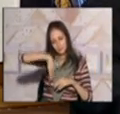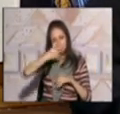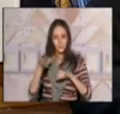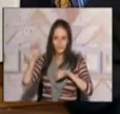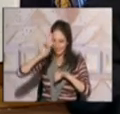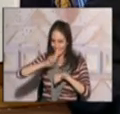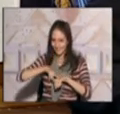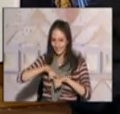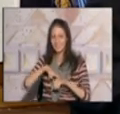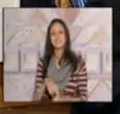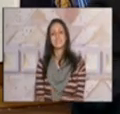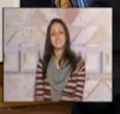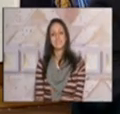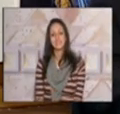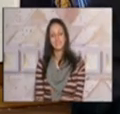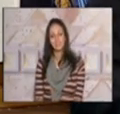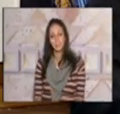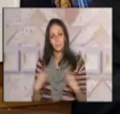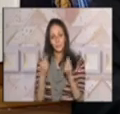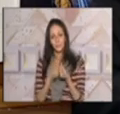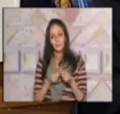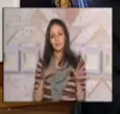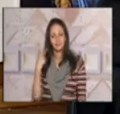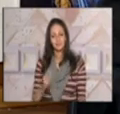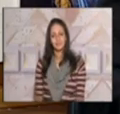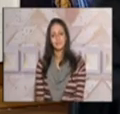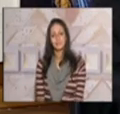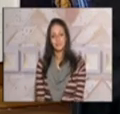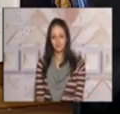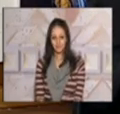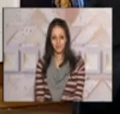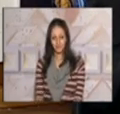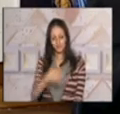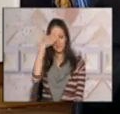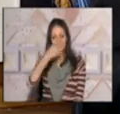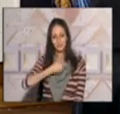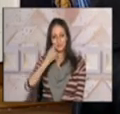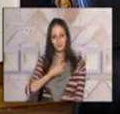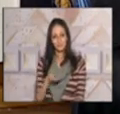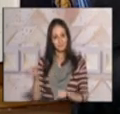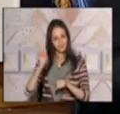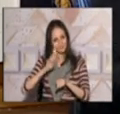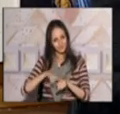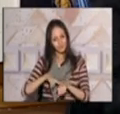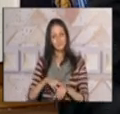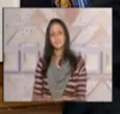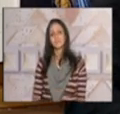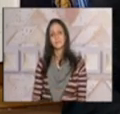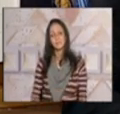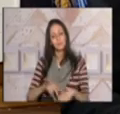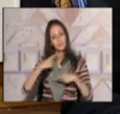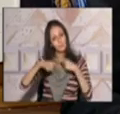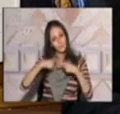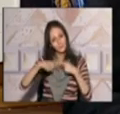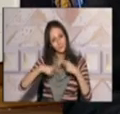نعود لنستكمل هذا الحديث الهام مع المهندس خالد مصطفى. اهلا بكم مره ثانيه اعزائي المشاهدين، ما زلنا مع حضراتكم ونتحدث